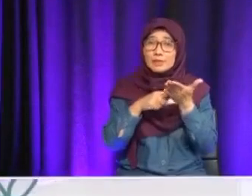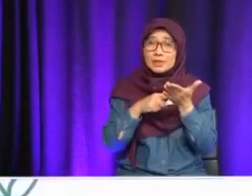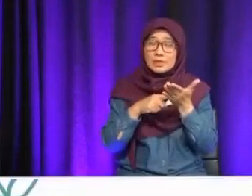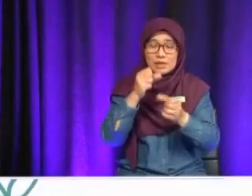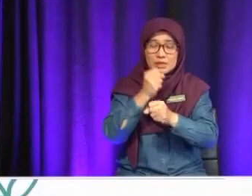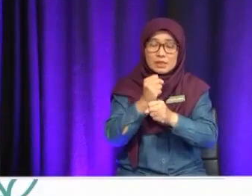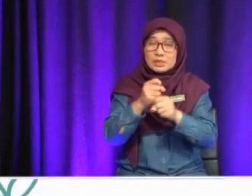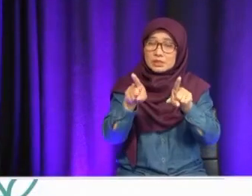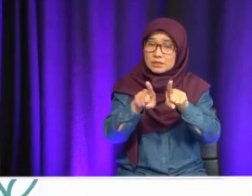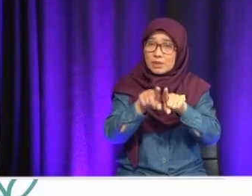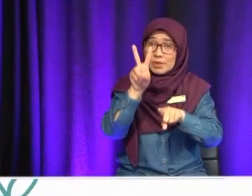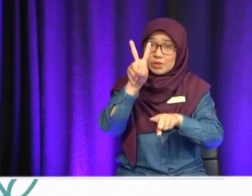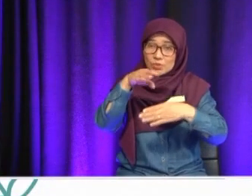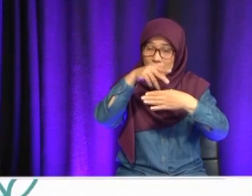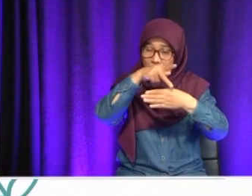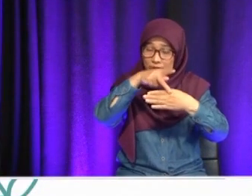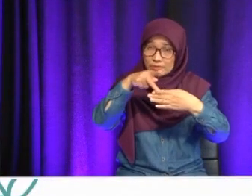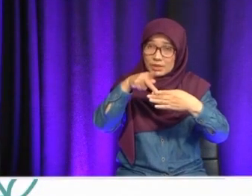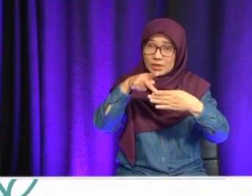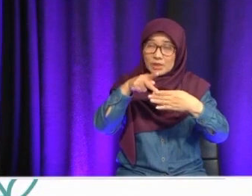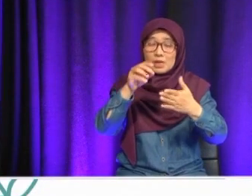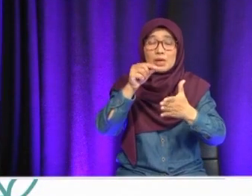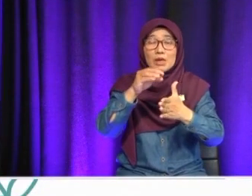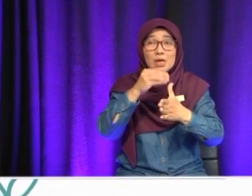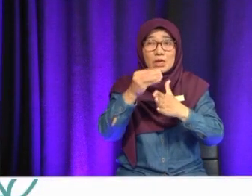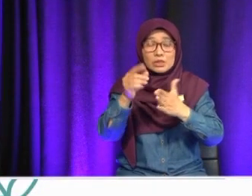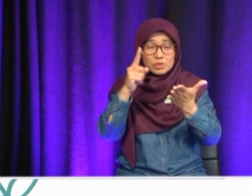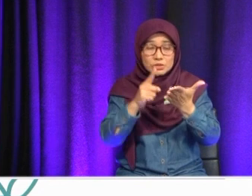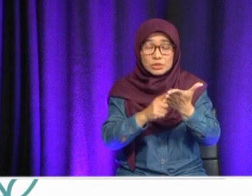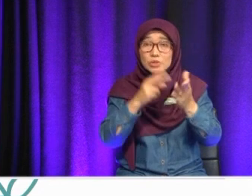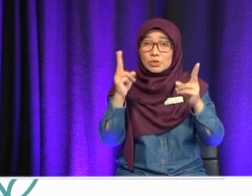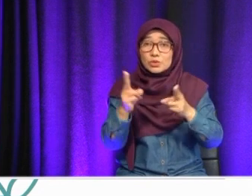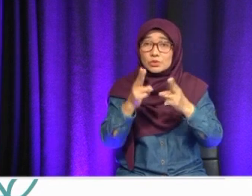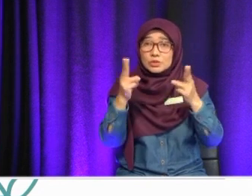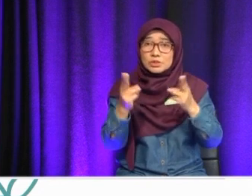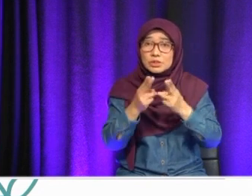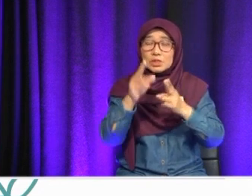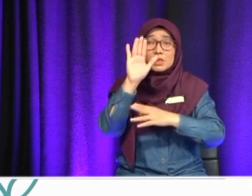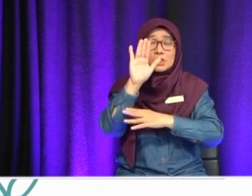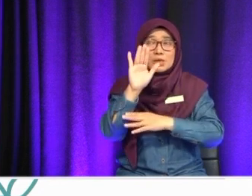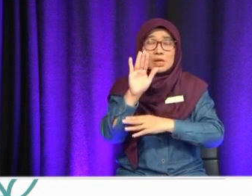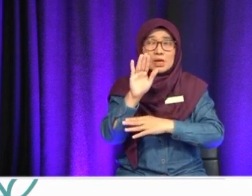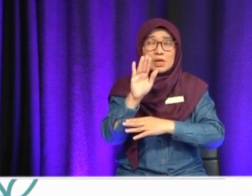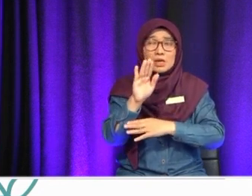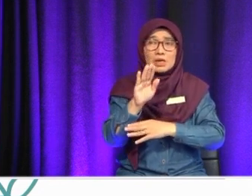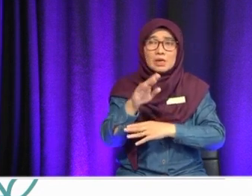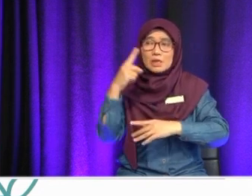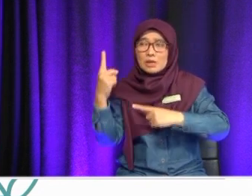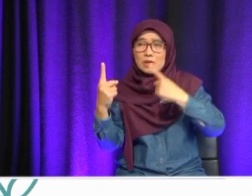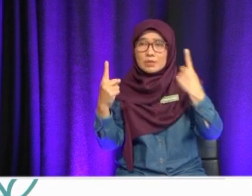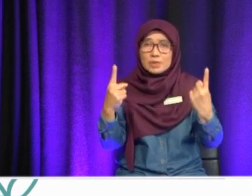kerjasama antara dua pihak atau suatu usaha tertentu yang mana masing-masing